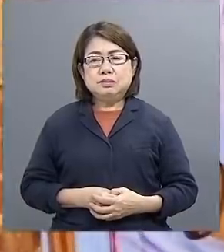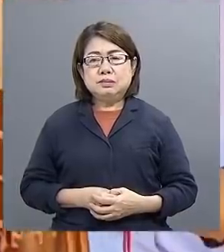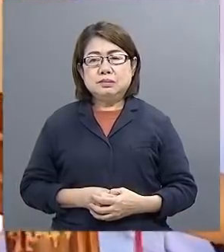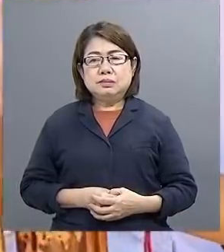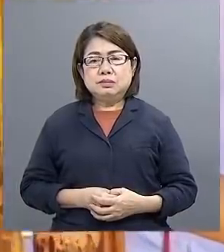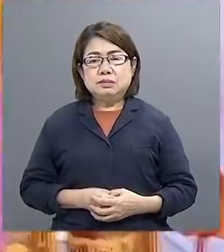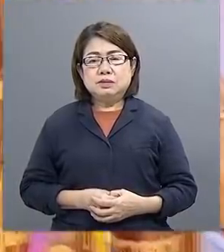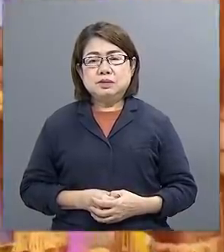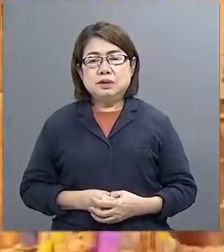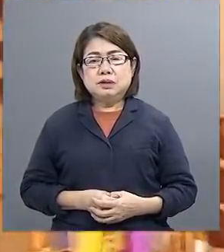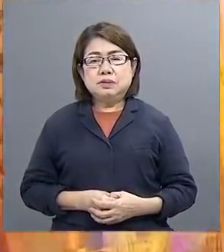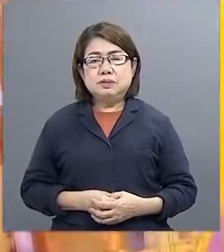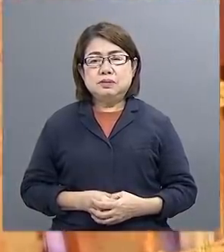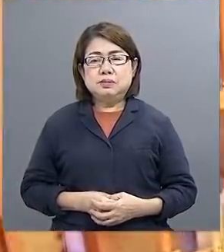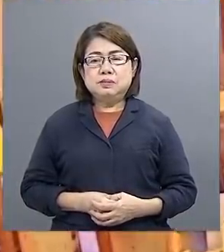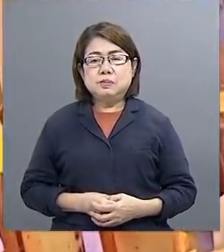พี่